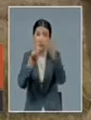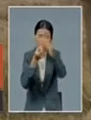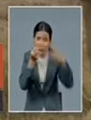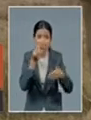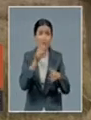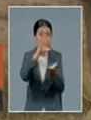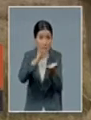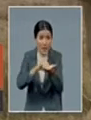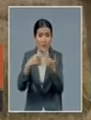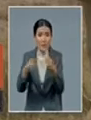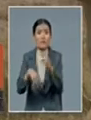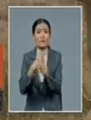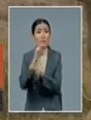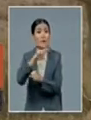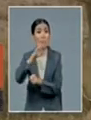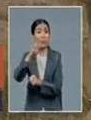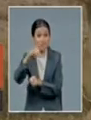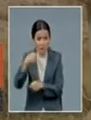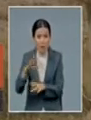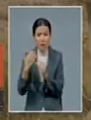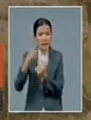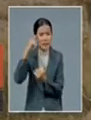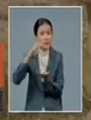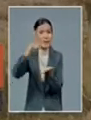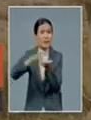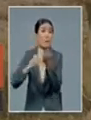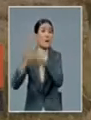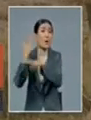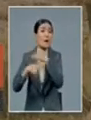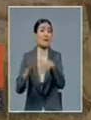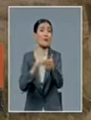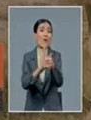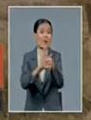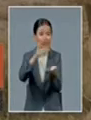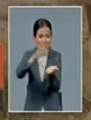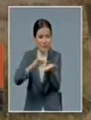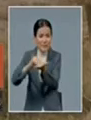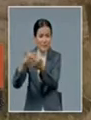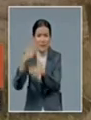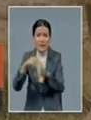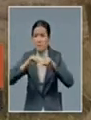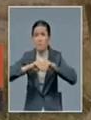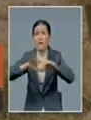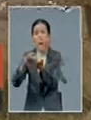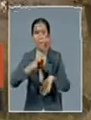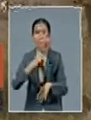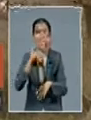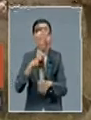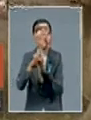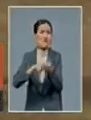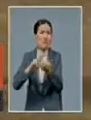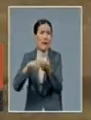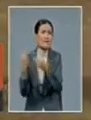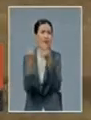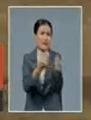อนุรักษ์ได้นำประวัติของเจ้าซูดานลงในแอปพลิเคชันที่ชื่อว่า Tinder ซ ึ่ งเป็นแอปหาคู ่ เพื่อหวังจะระดมเงิน280ล้านบ